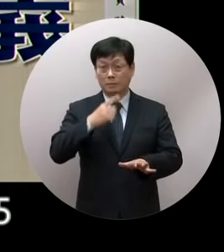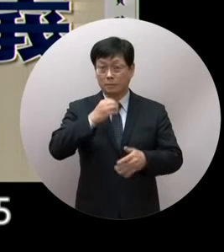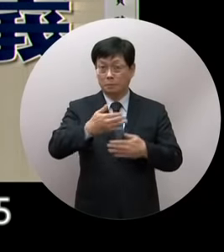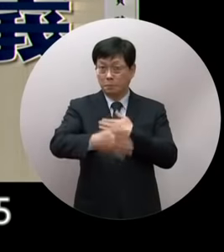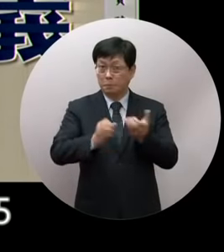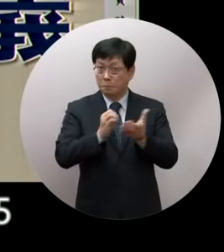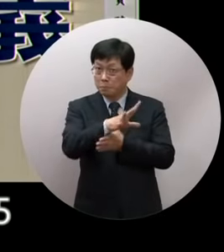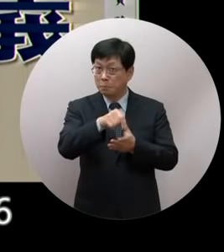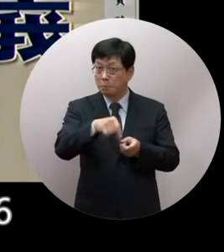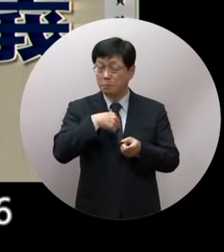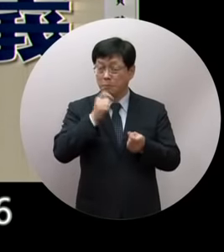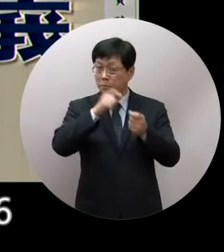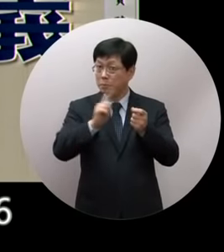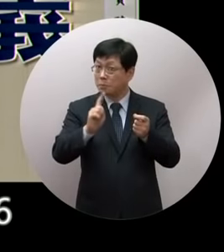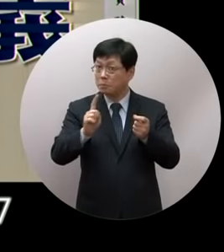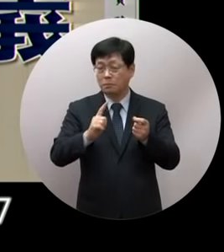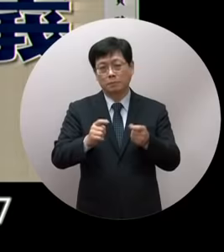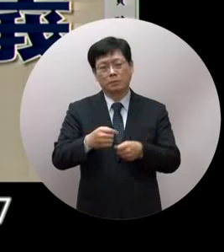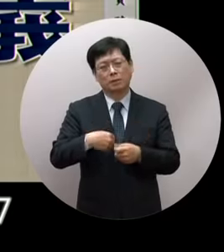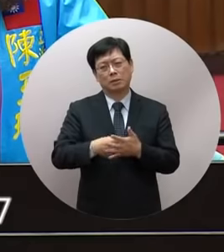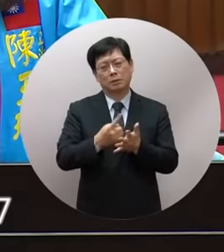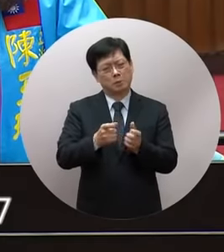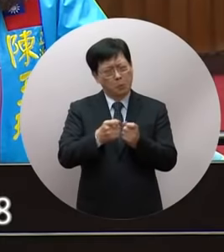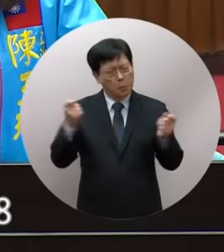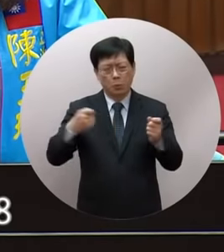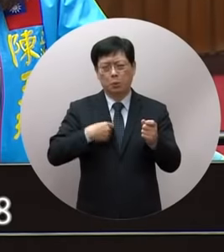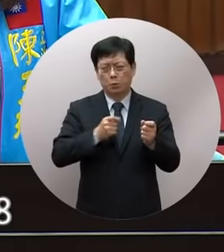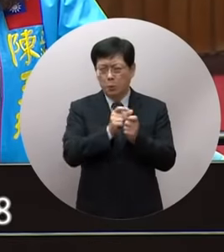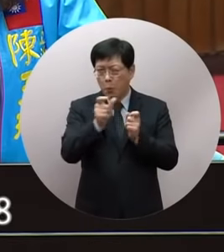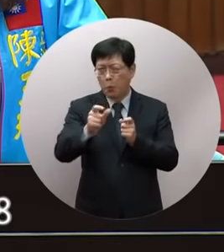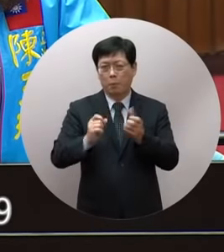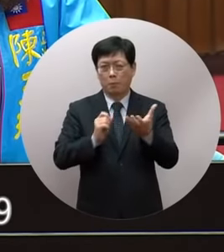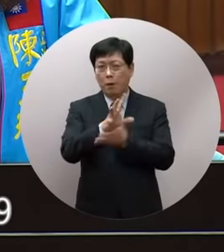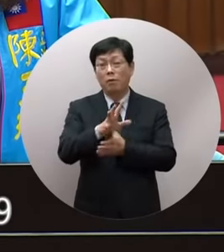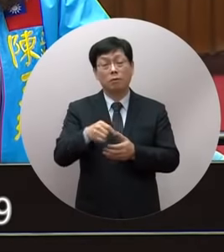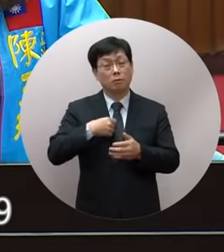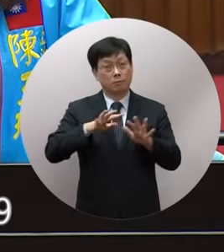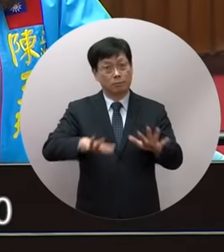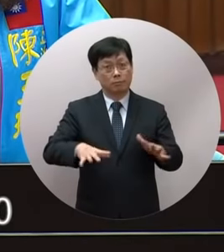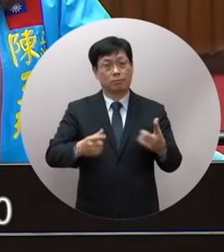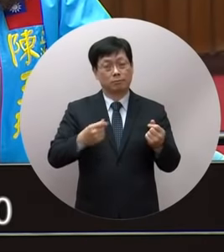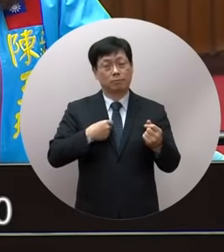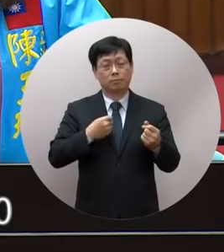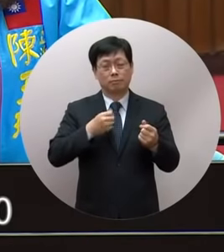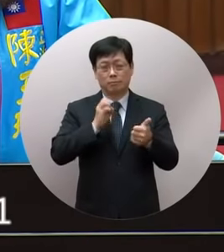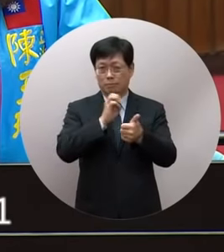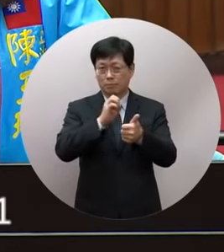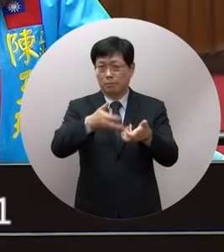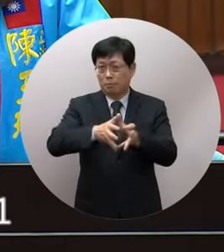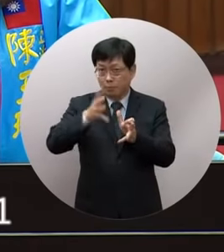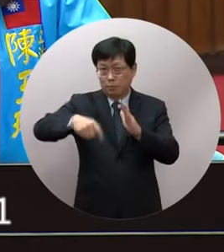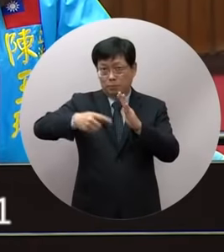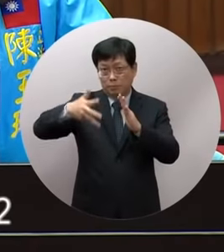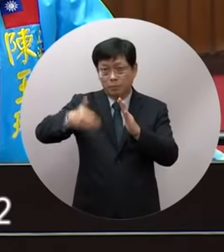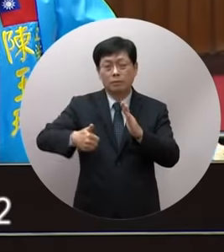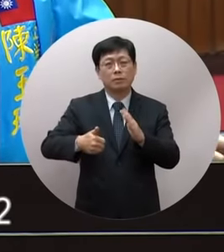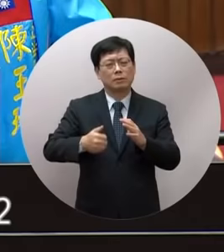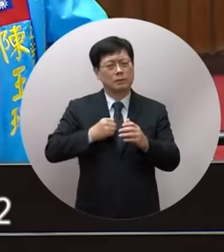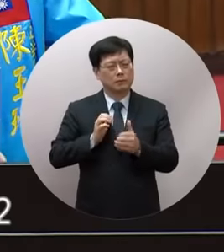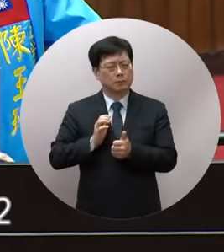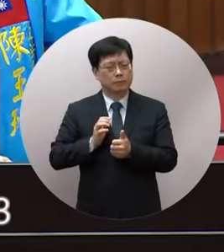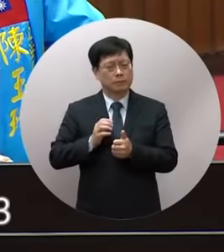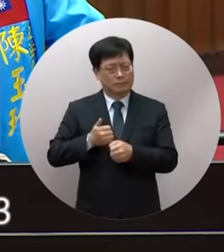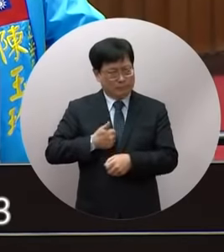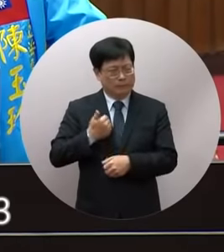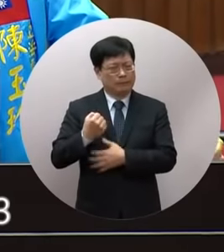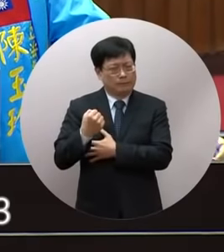放这个影片的部的原因，这很长，只能放部分时间的关系。我是要在这里哈，跟这个我们部长、我们院长这个哈，在大力的